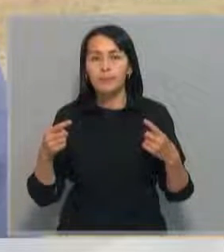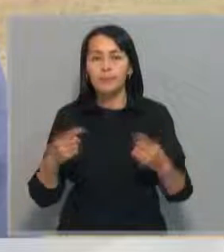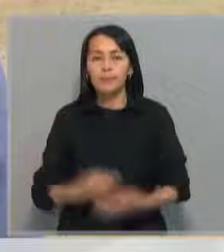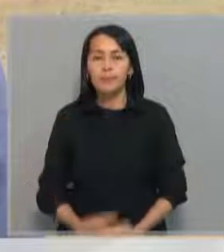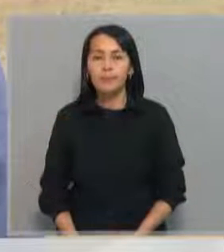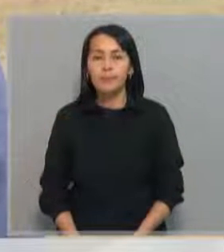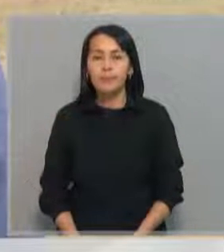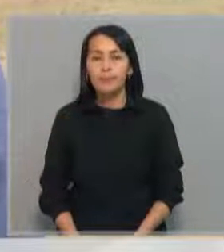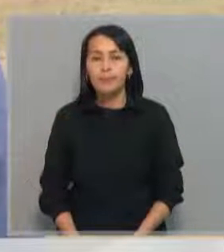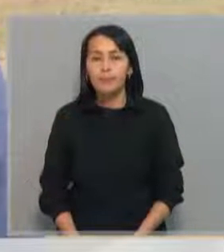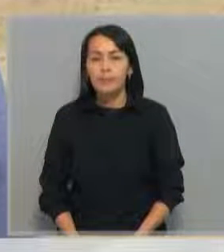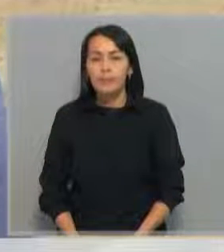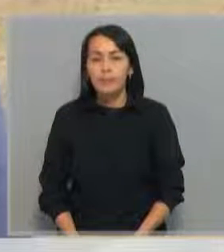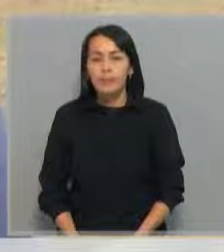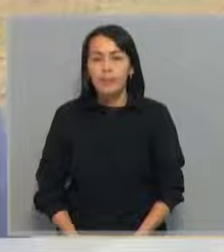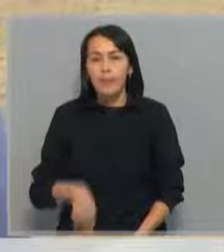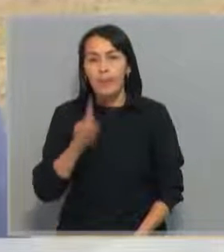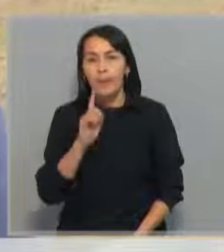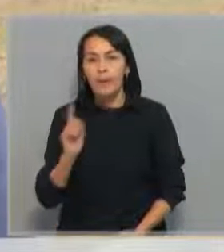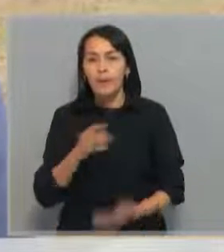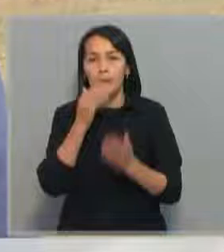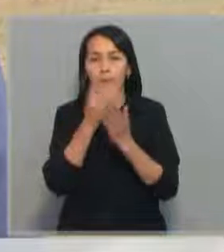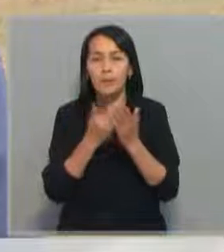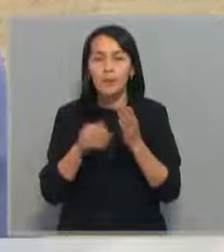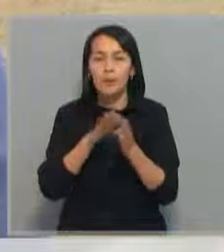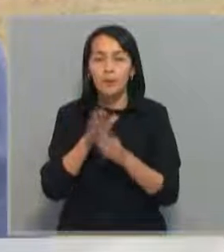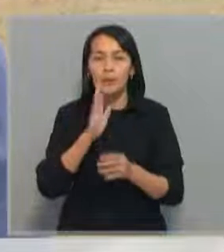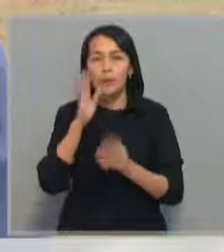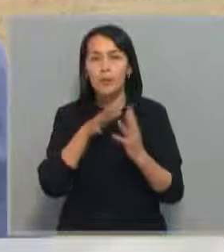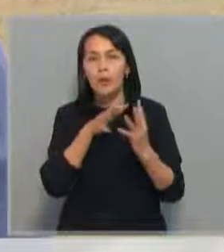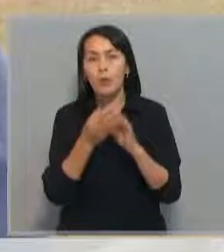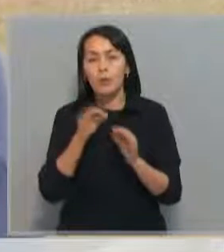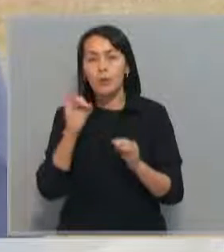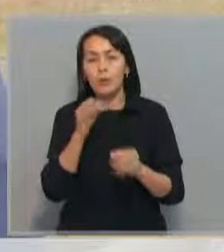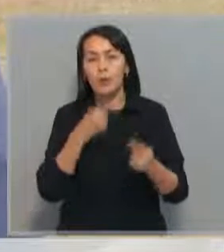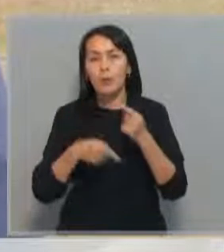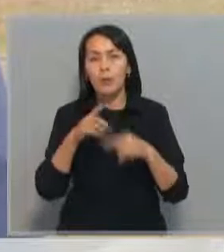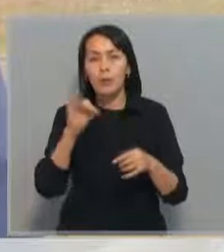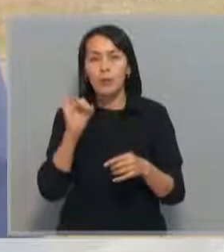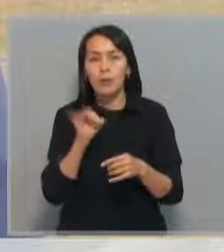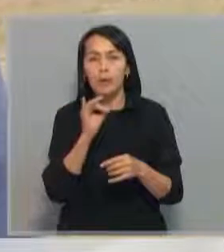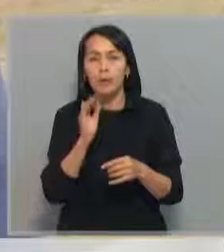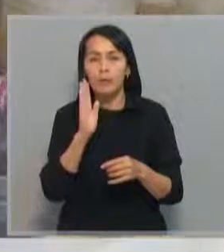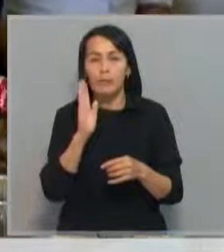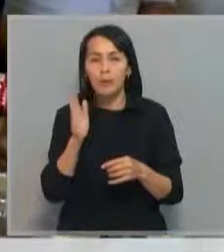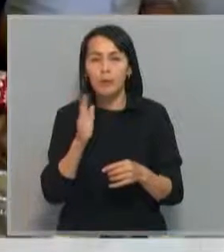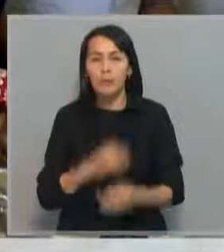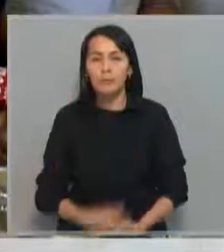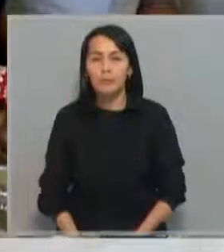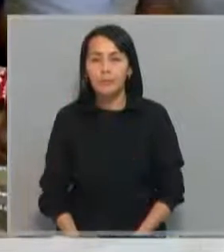мына архив материалдарымен толықтырылып, болашақта ауылдың тарихы, бабалар тарихы толықталады деп